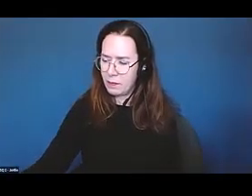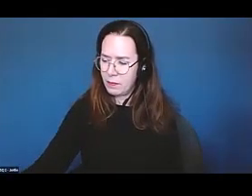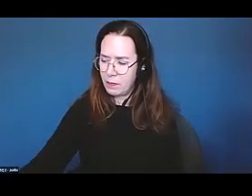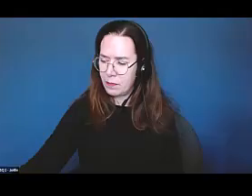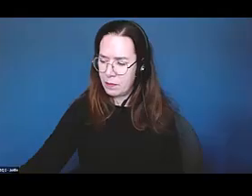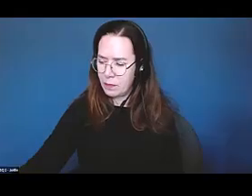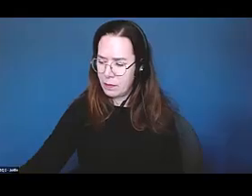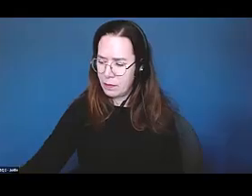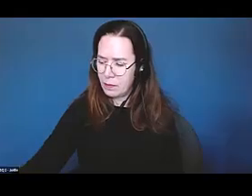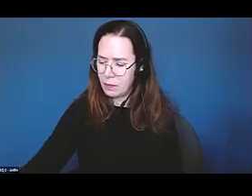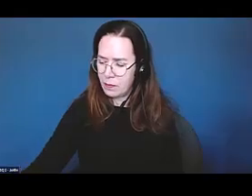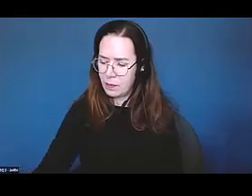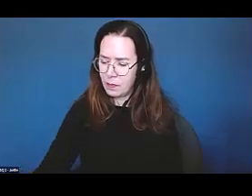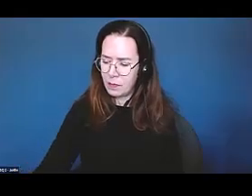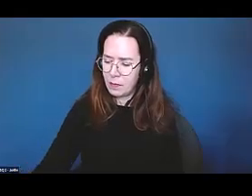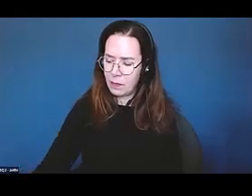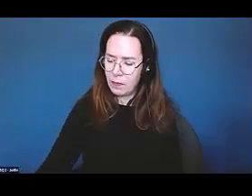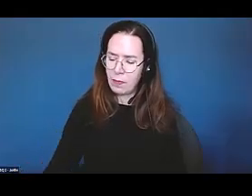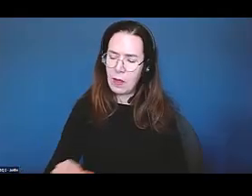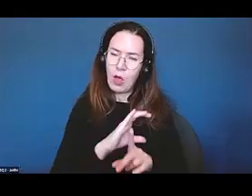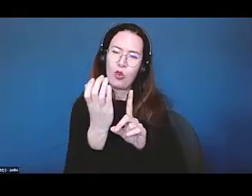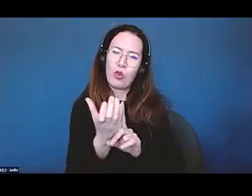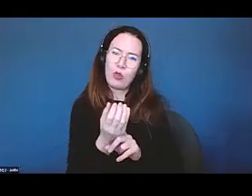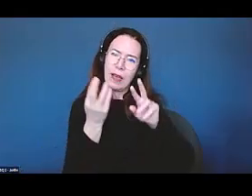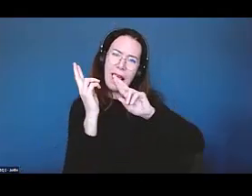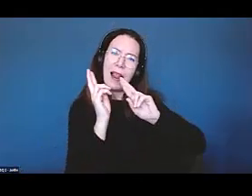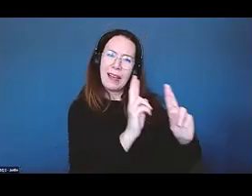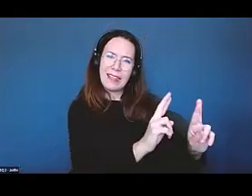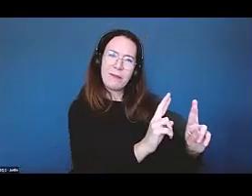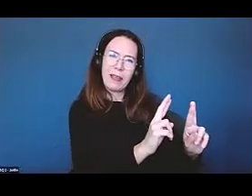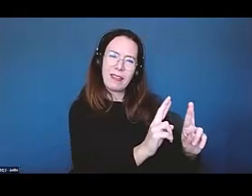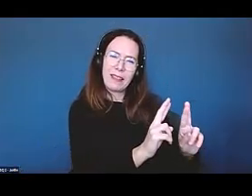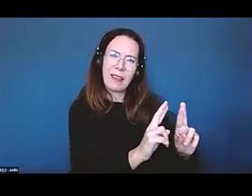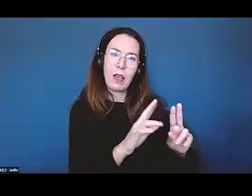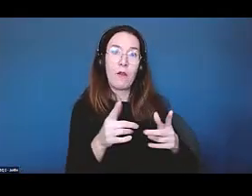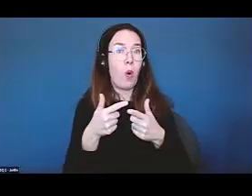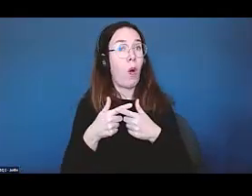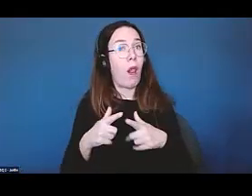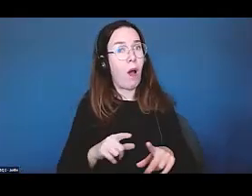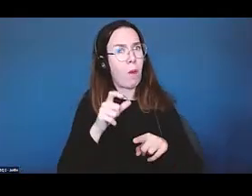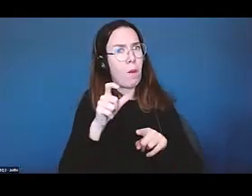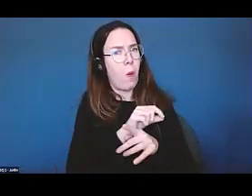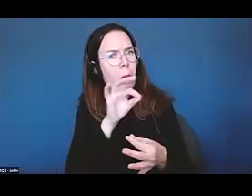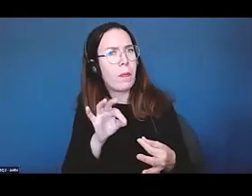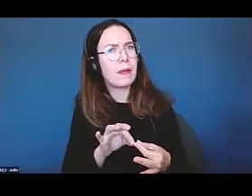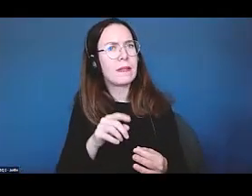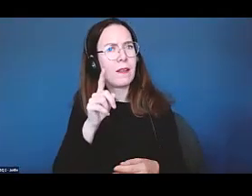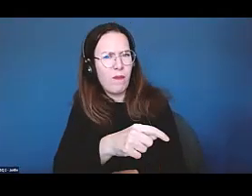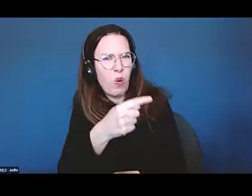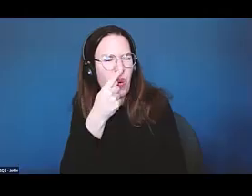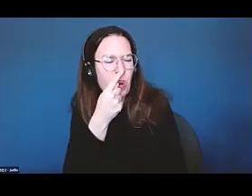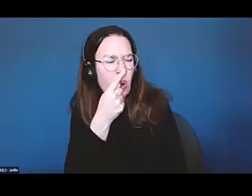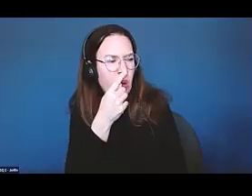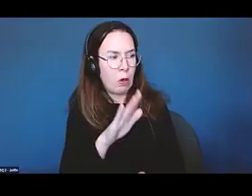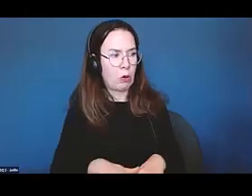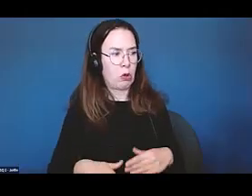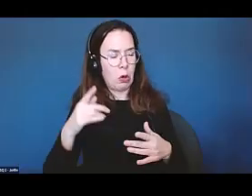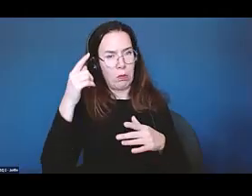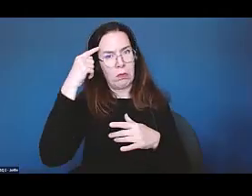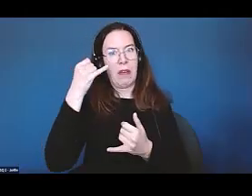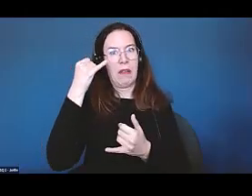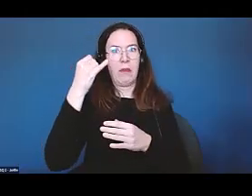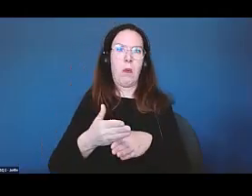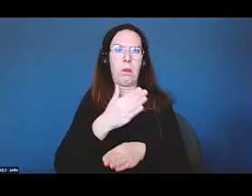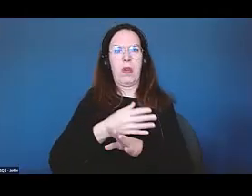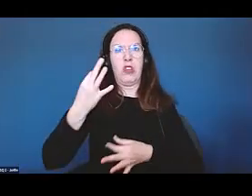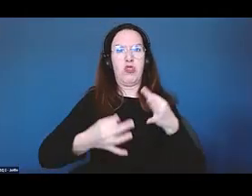C'est-à-dire que respecter les pratiques culturelles en utilisant un langage spécifique et être curieux au lieu